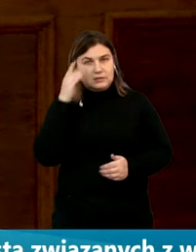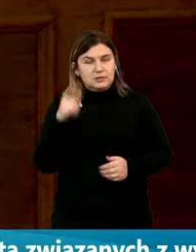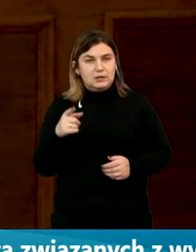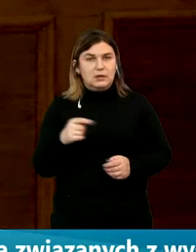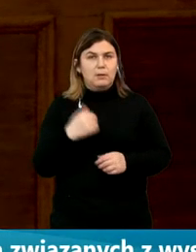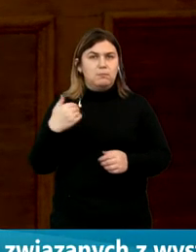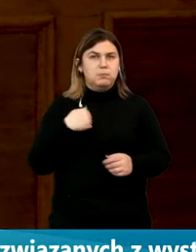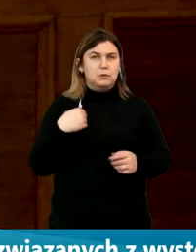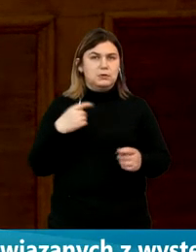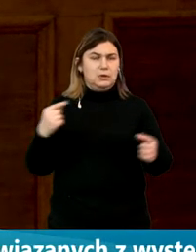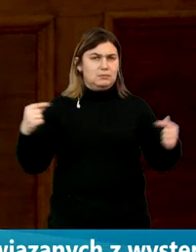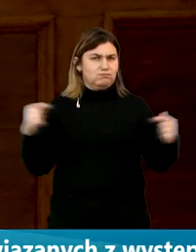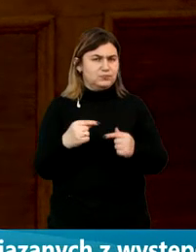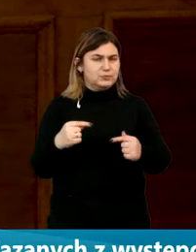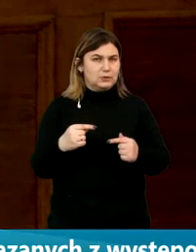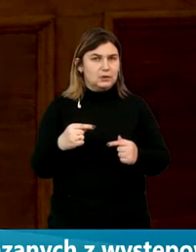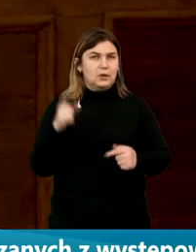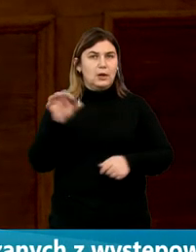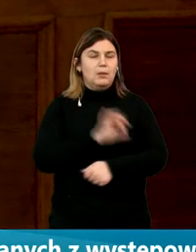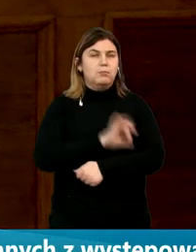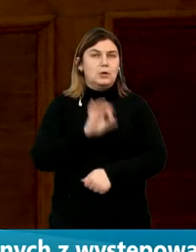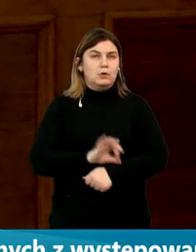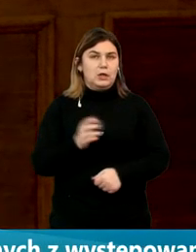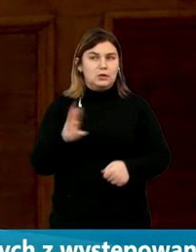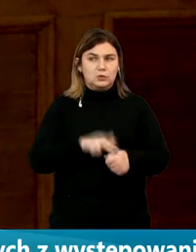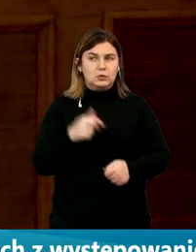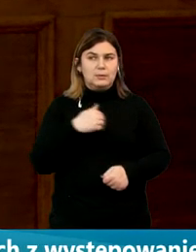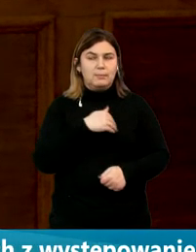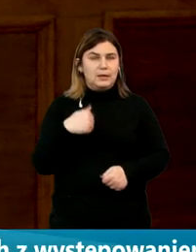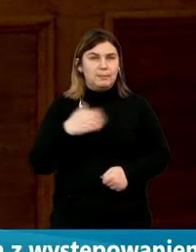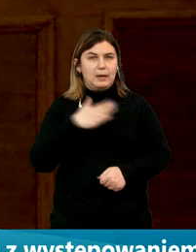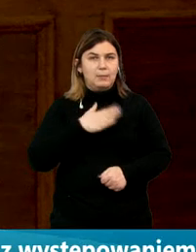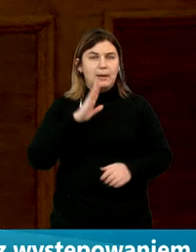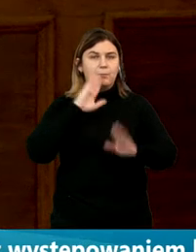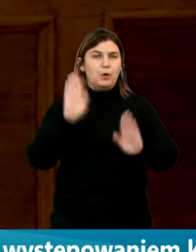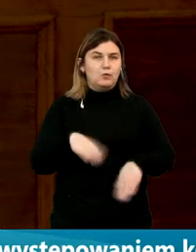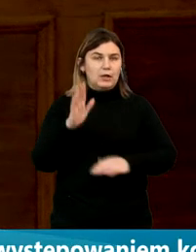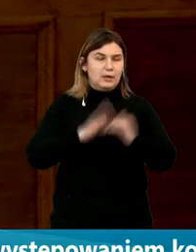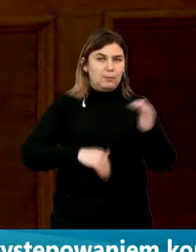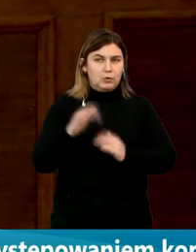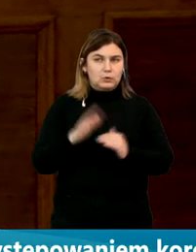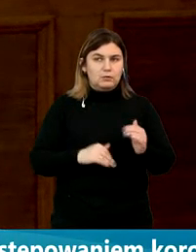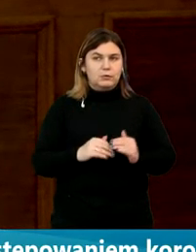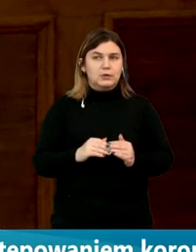była tam jakaś kolizja. Projekt, który my dysponujemy, ma pozwolenie na budowę, a